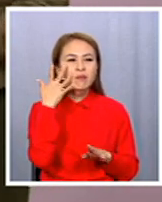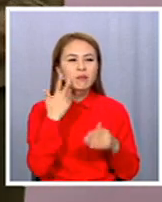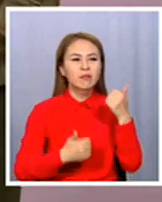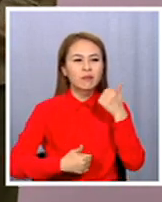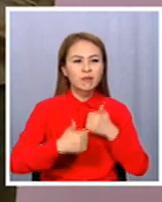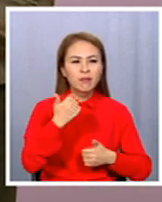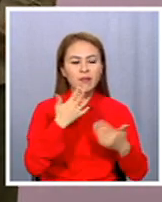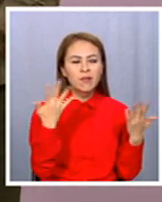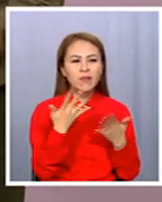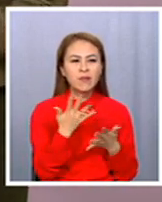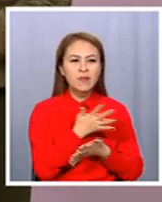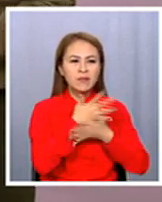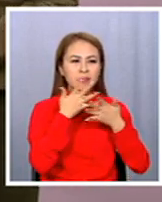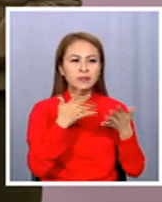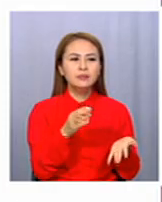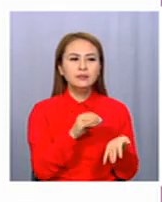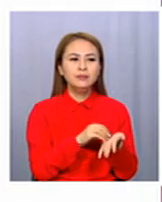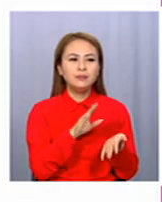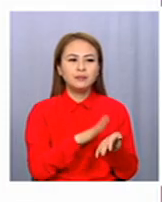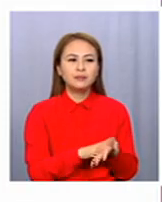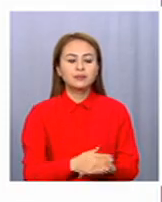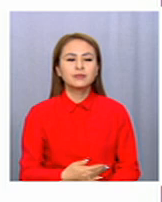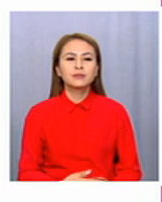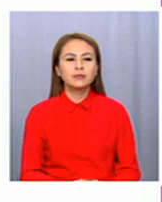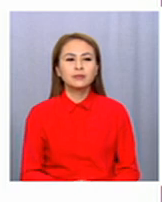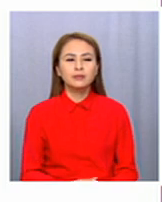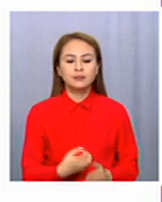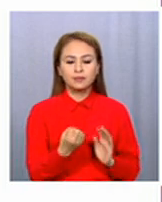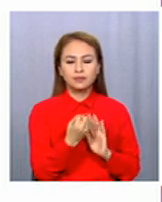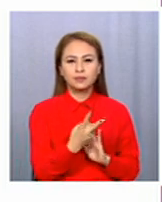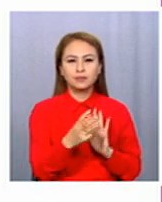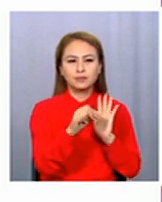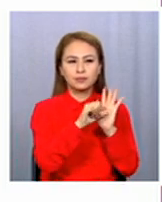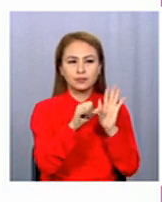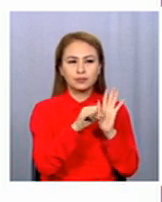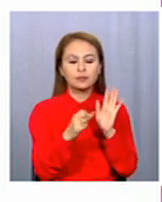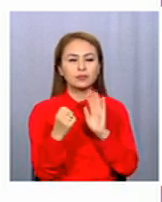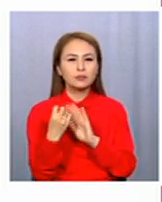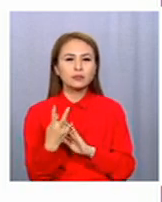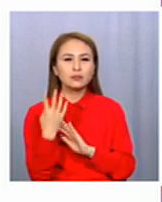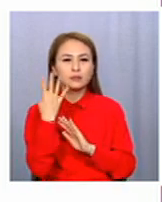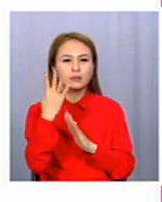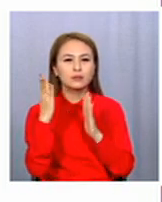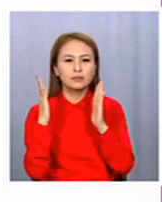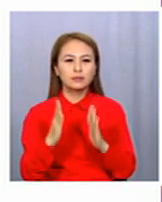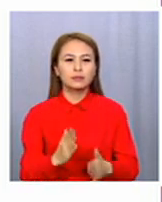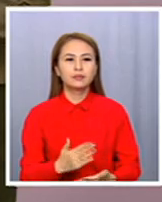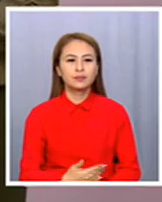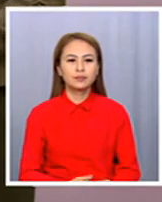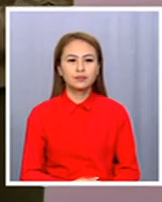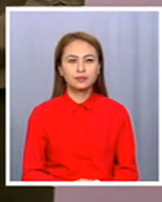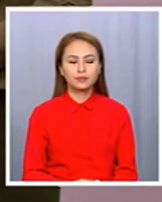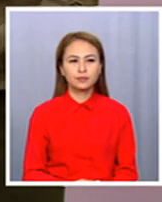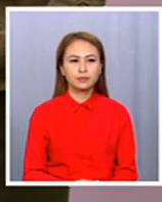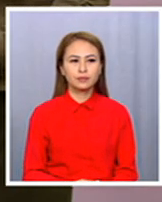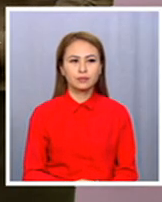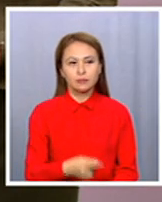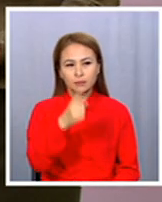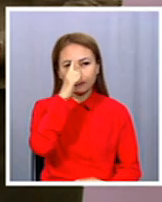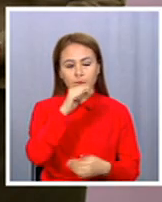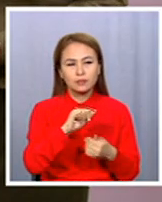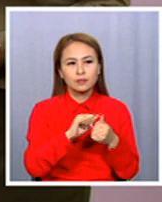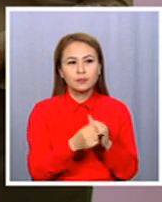қай бөлшектің алымы үлкен? 12-ден 6, 12-ден 4-тен артық. Есте